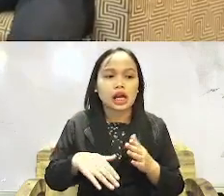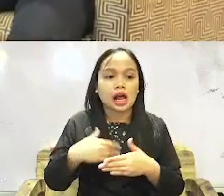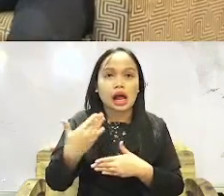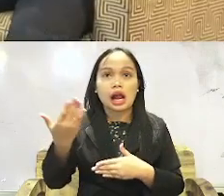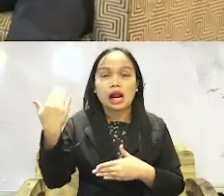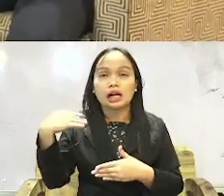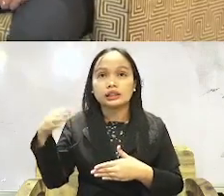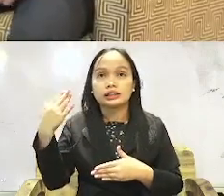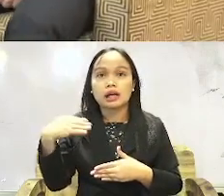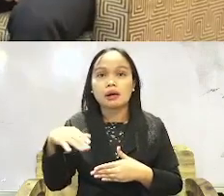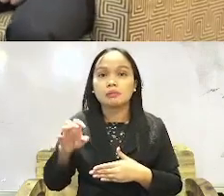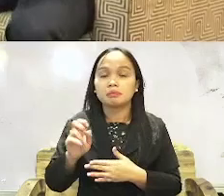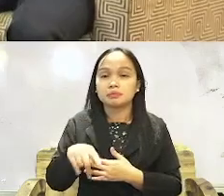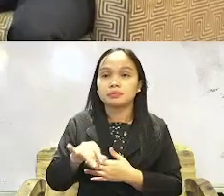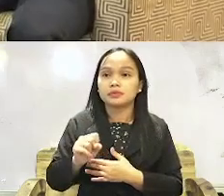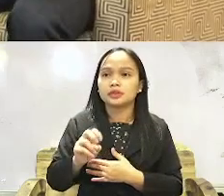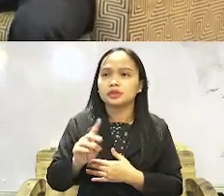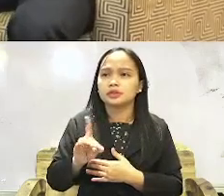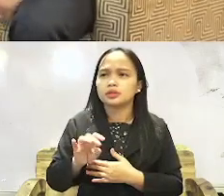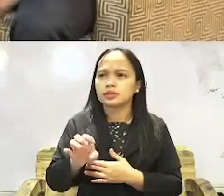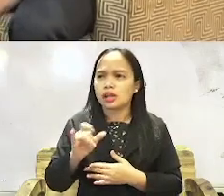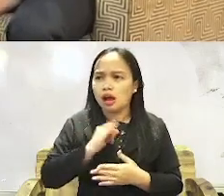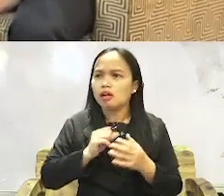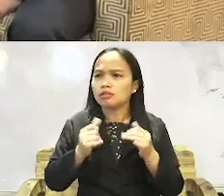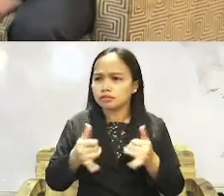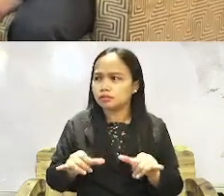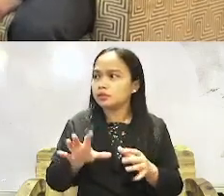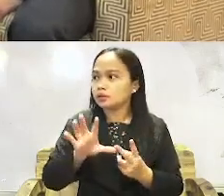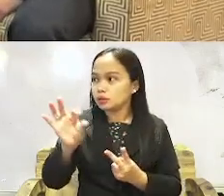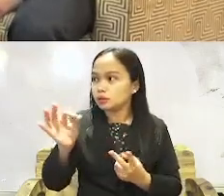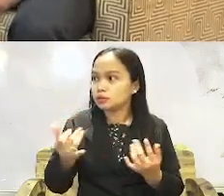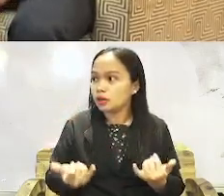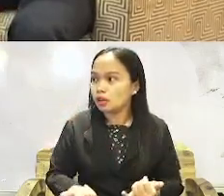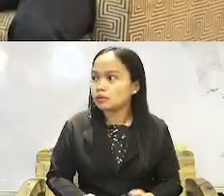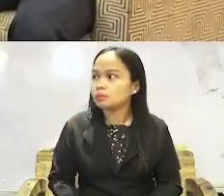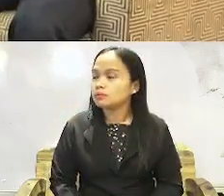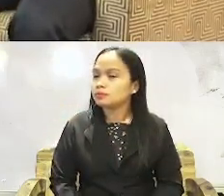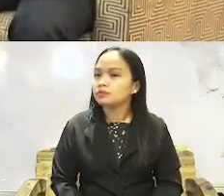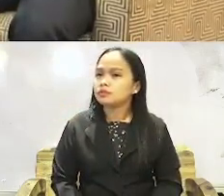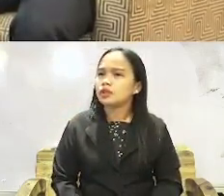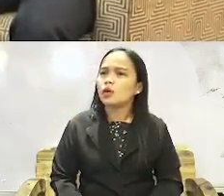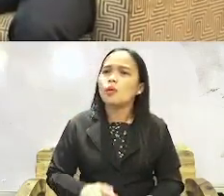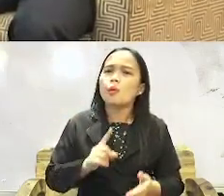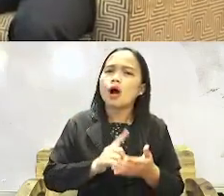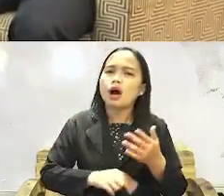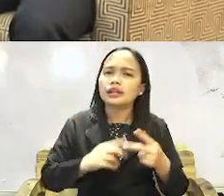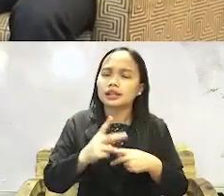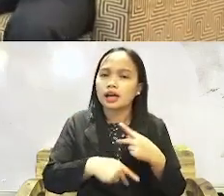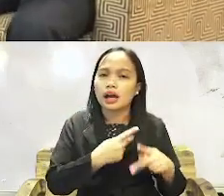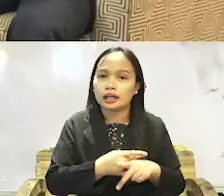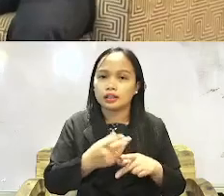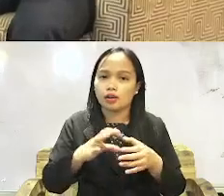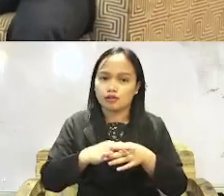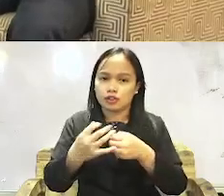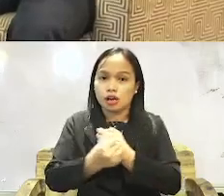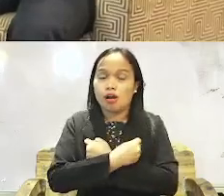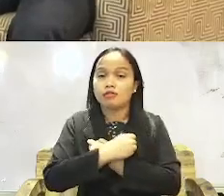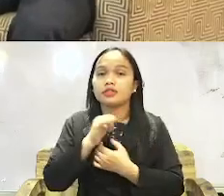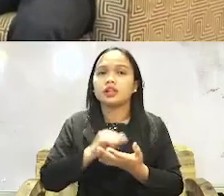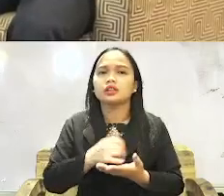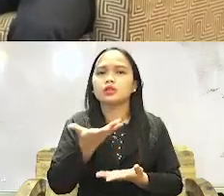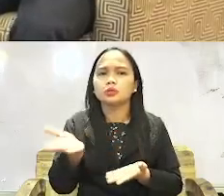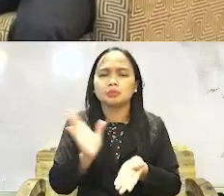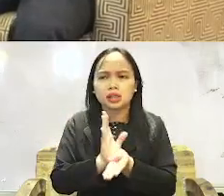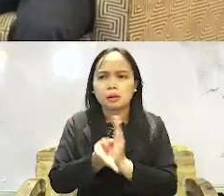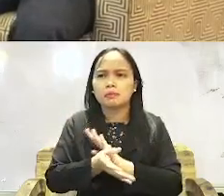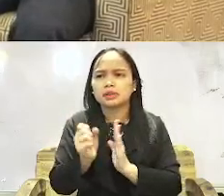natin, pinapili ko rin kayo, papapiliin ko pa rin kayo ngayon. Okay? Aling love ang magiging subject ka? Okay?